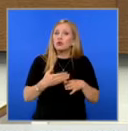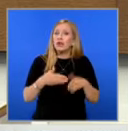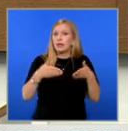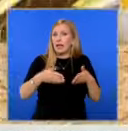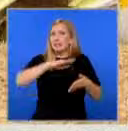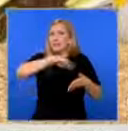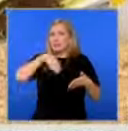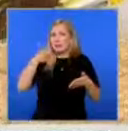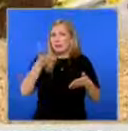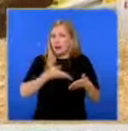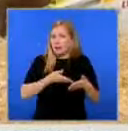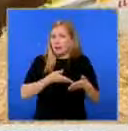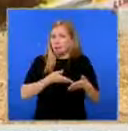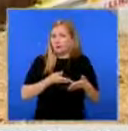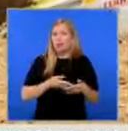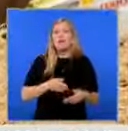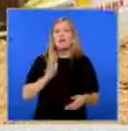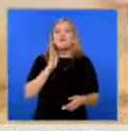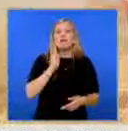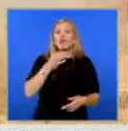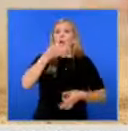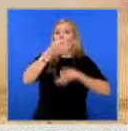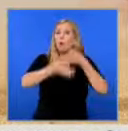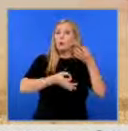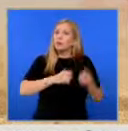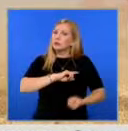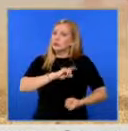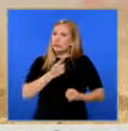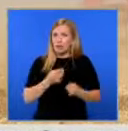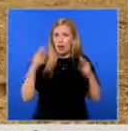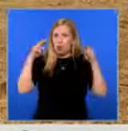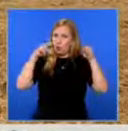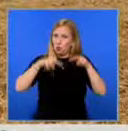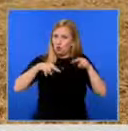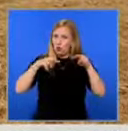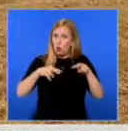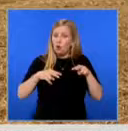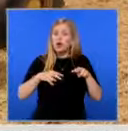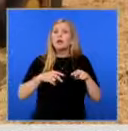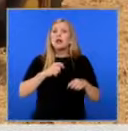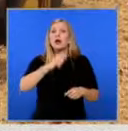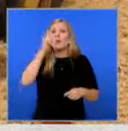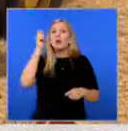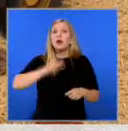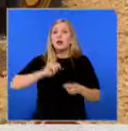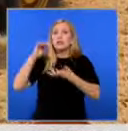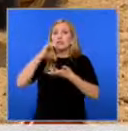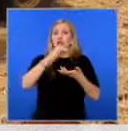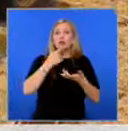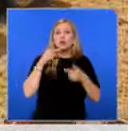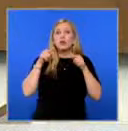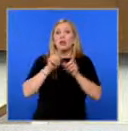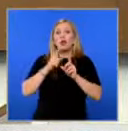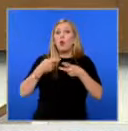тази забрана вътев обаче обясни че ще засили контрола на украин ки защото те не отговарят на стандартите на европейския